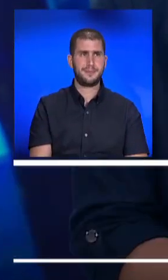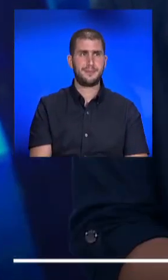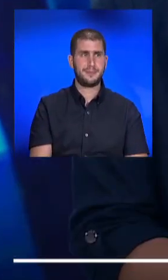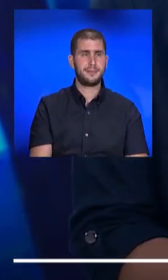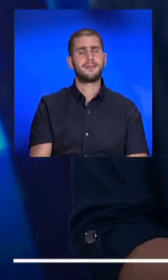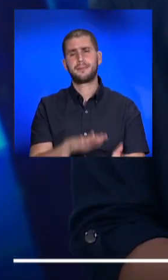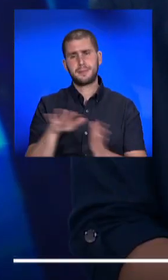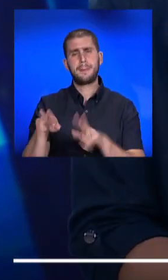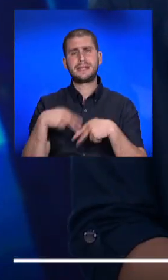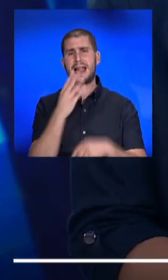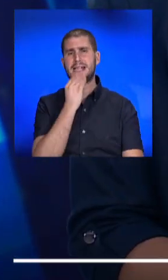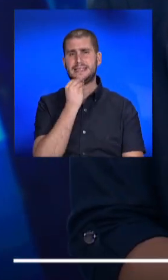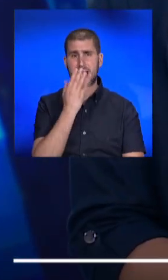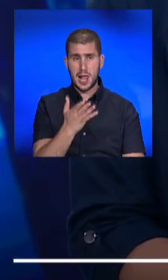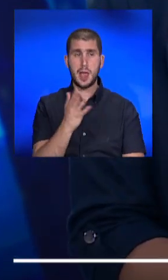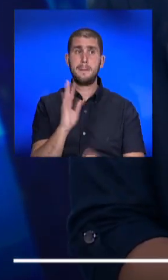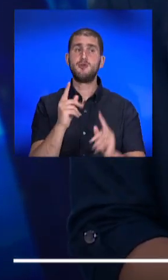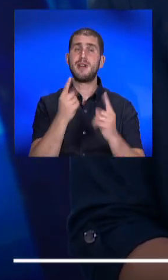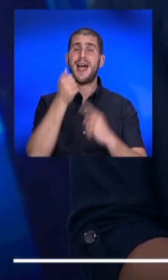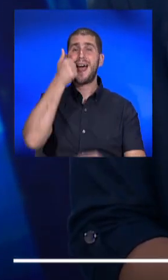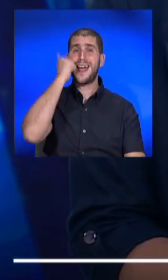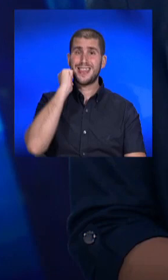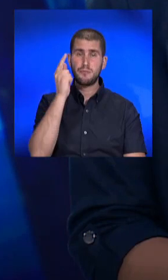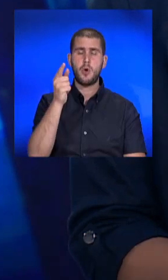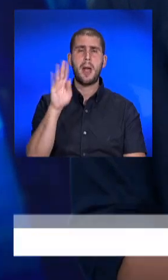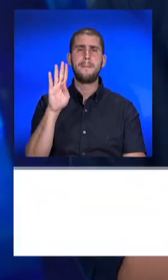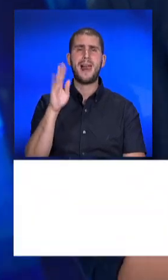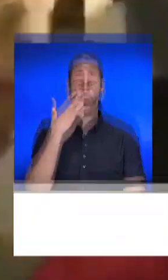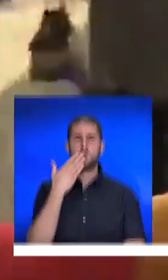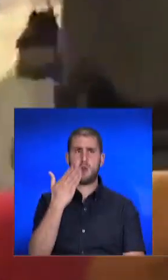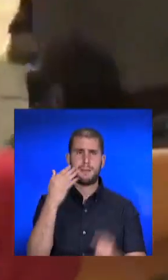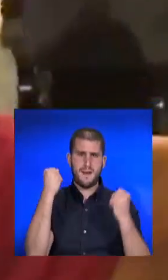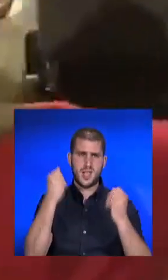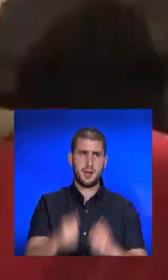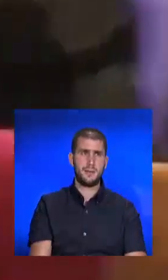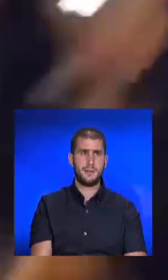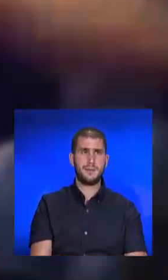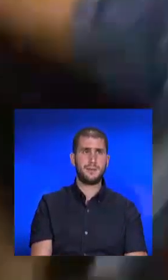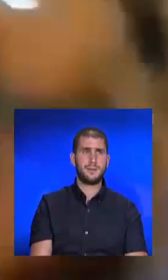בחזרה אלינו ולמה שקרה אמש בבלפור בירושלים.